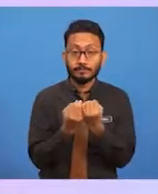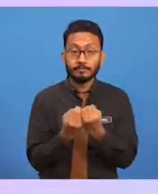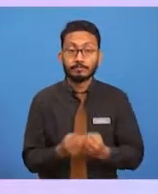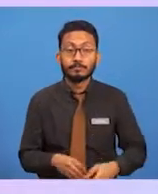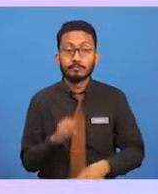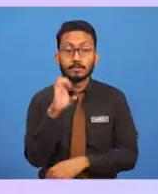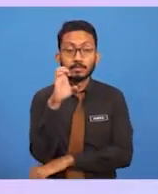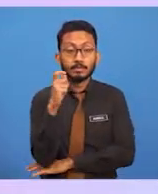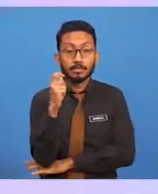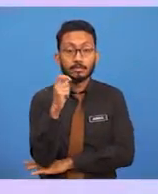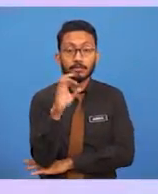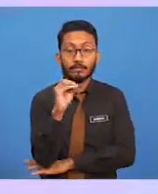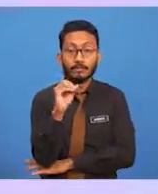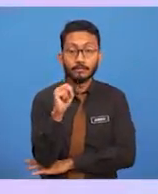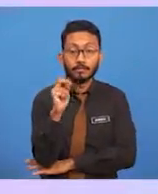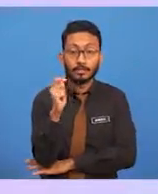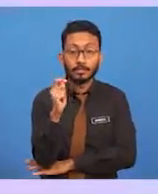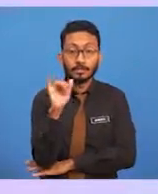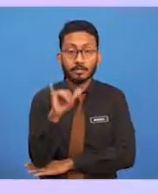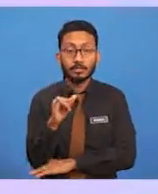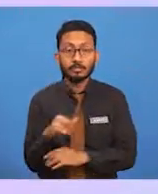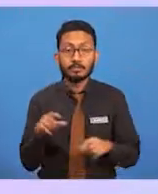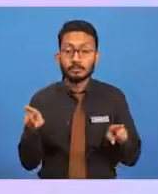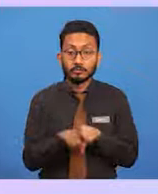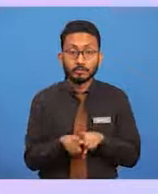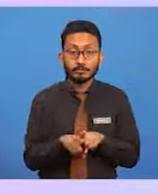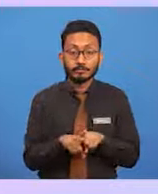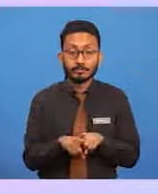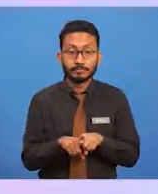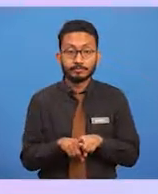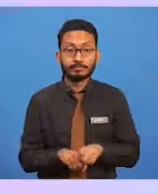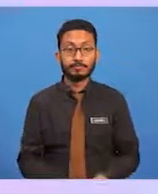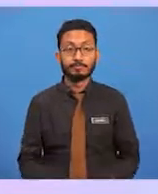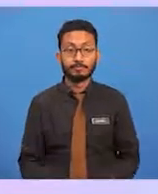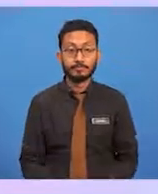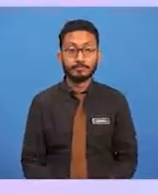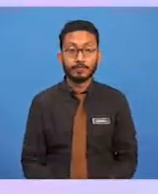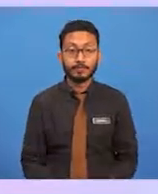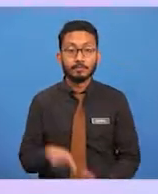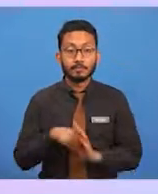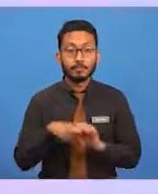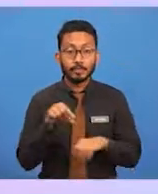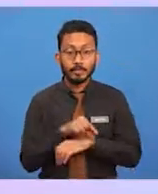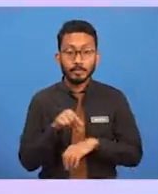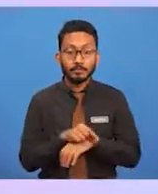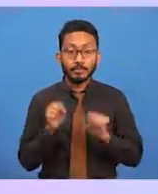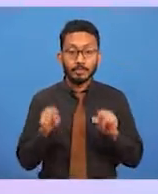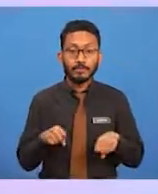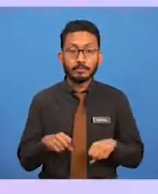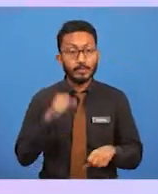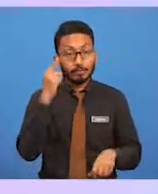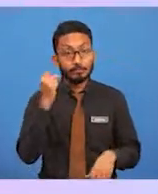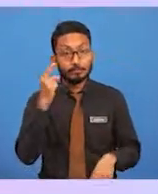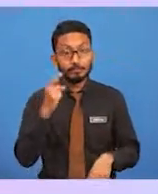sesuai membolehkan bakal pelanggan memahami maksud teks yang ditulis dan